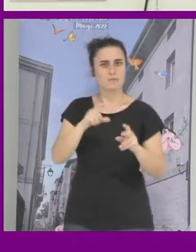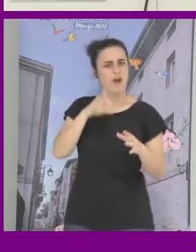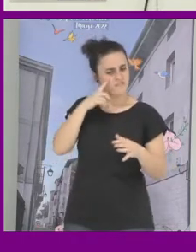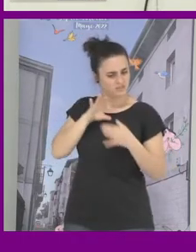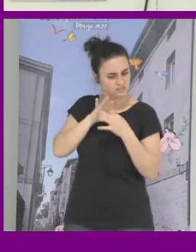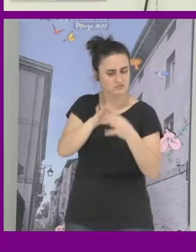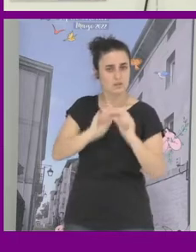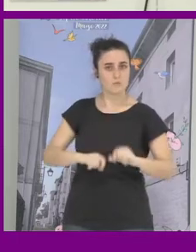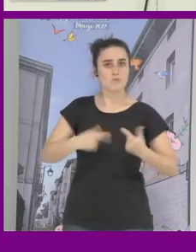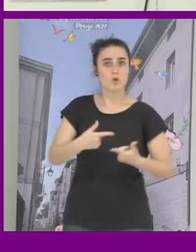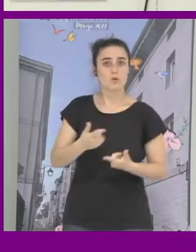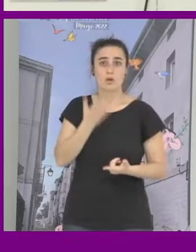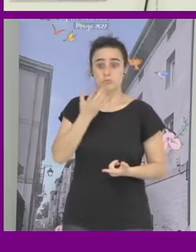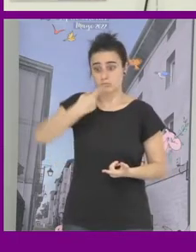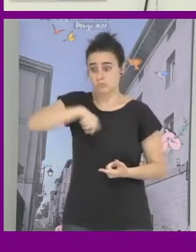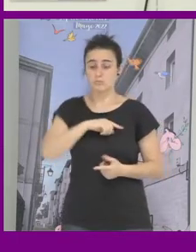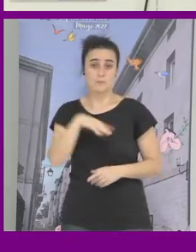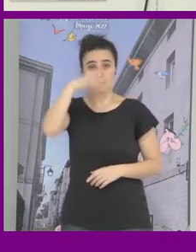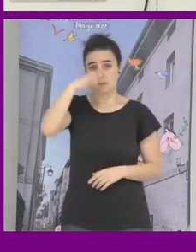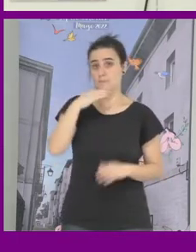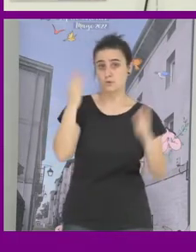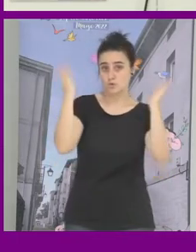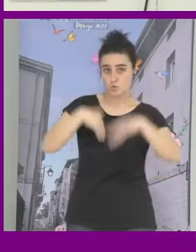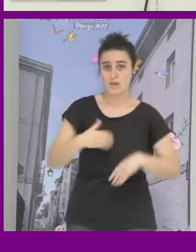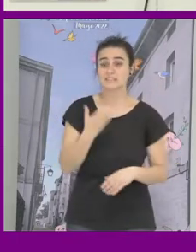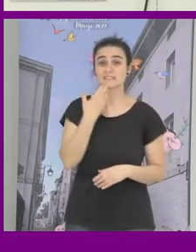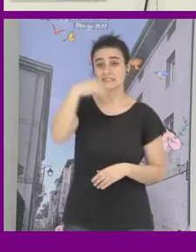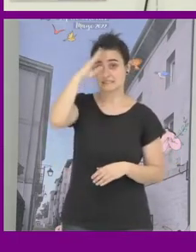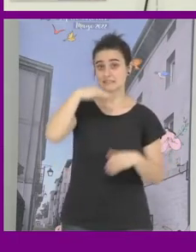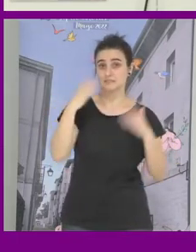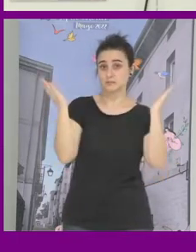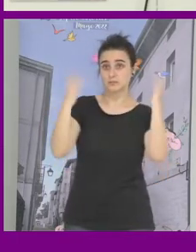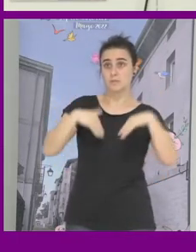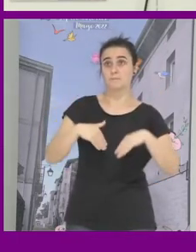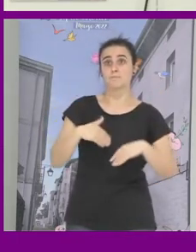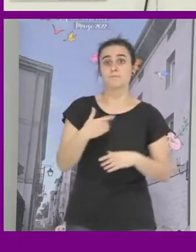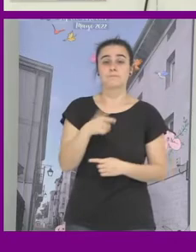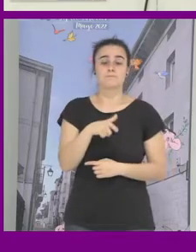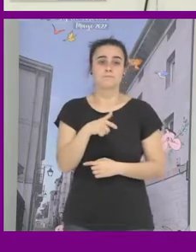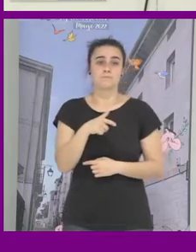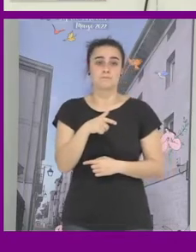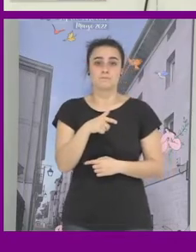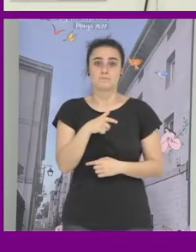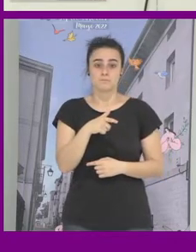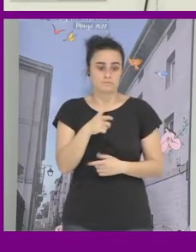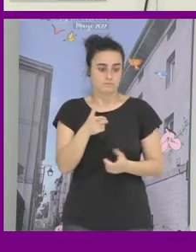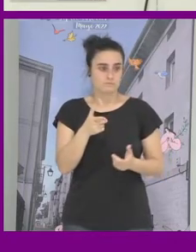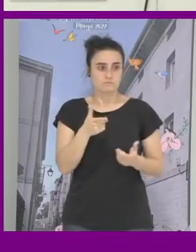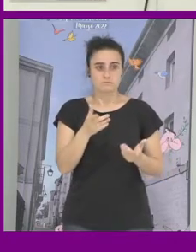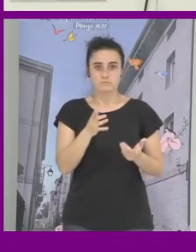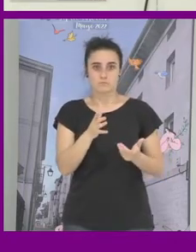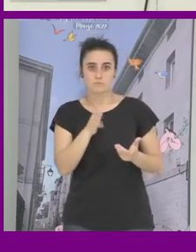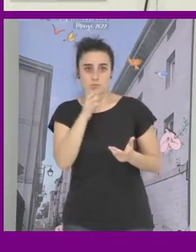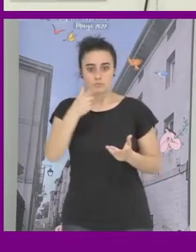aita, aita ez dago, ez bada, aita horrek parte hartzen duelako, ba, ba, era